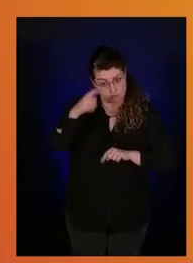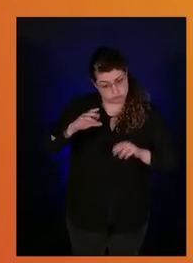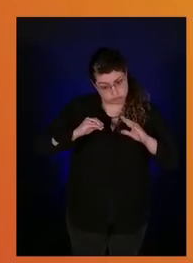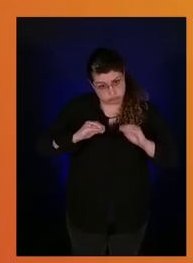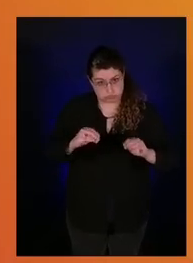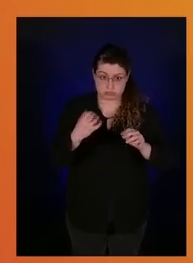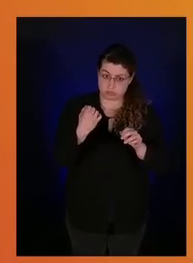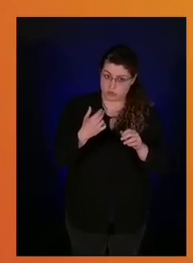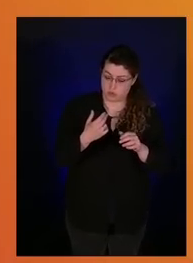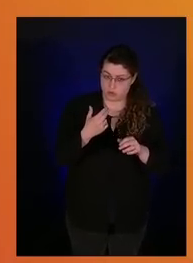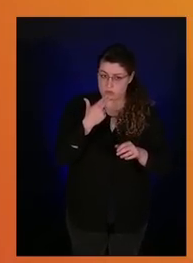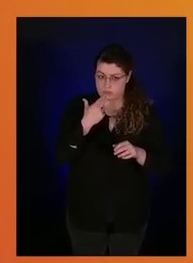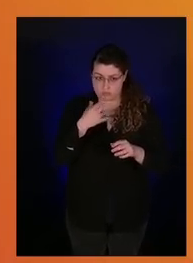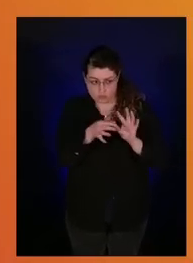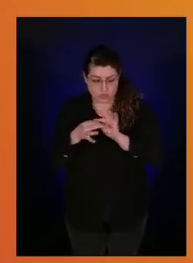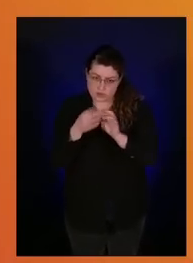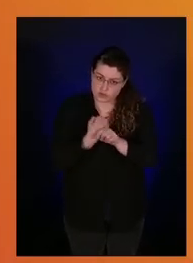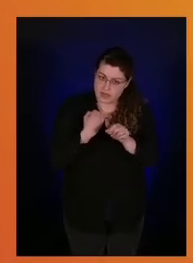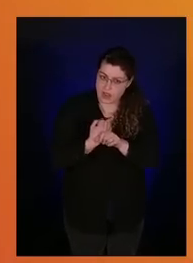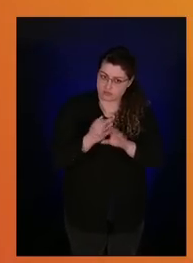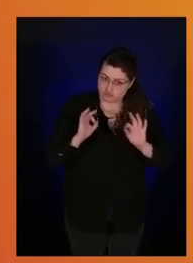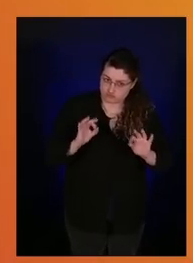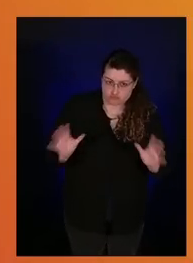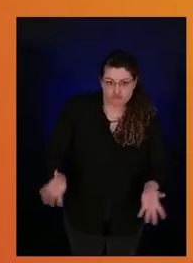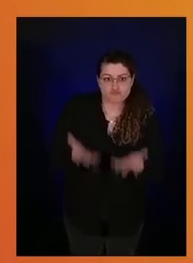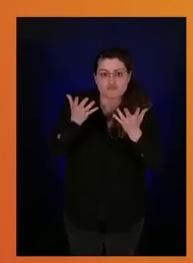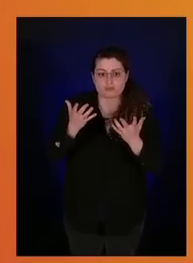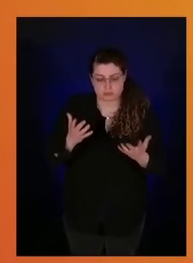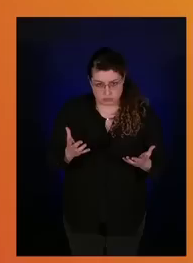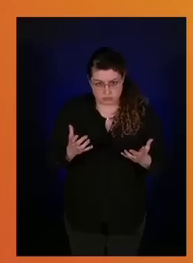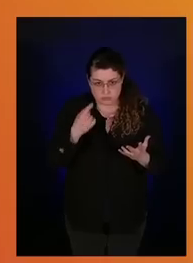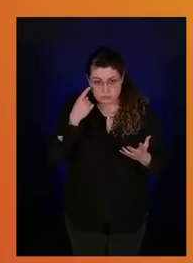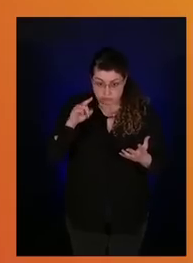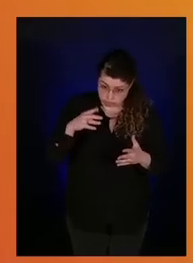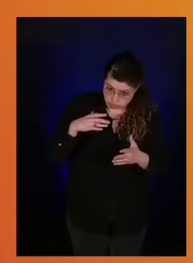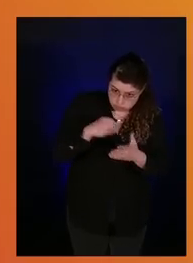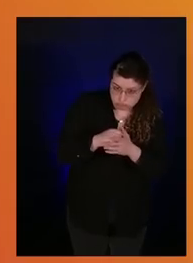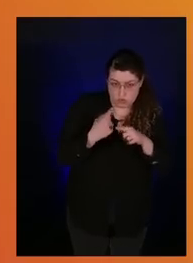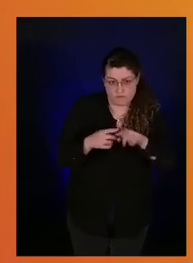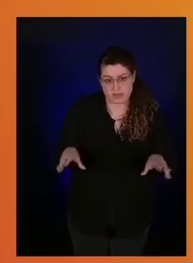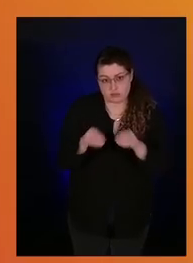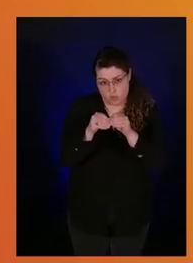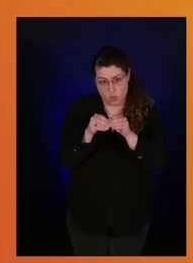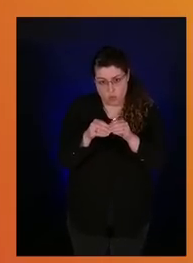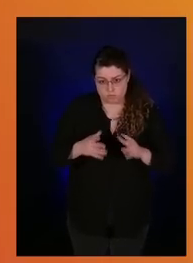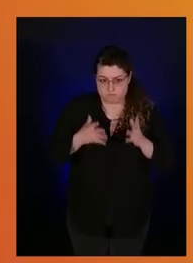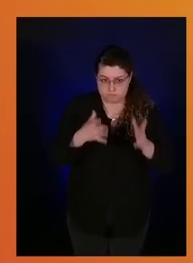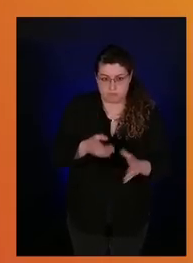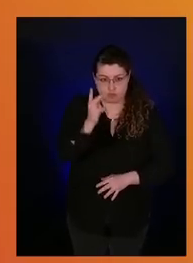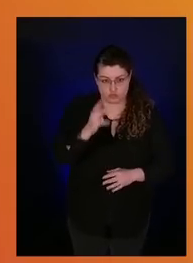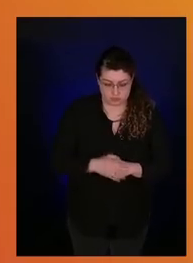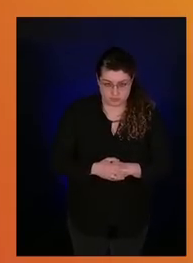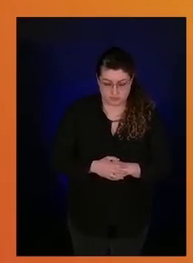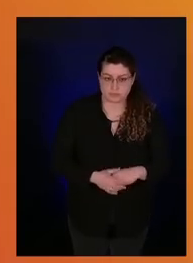relations de travail fructueuses avec les différentes parties prenantes au sein de notre confédération. Notre